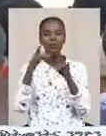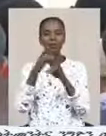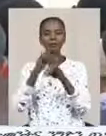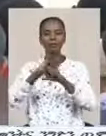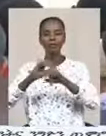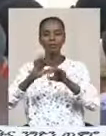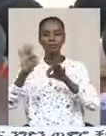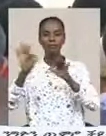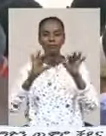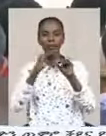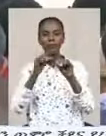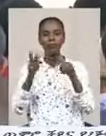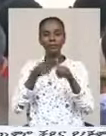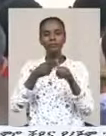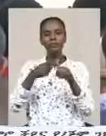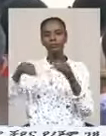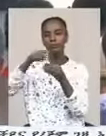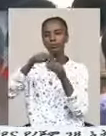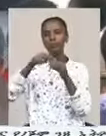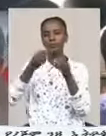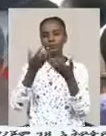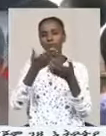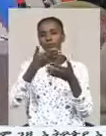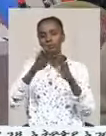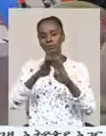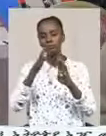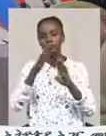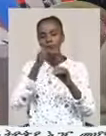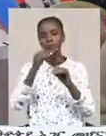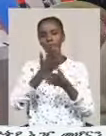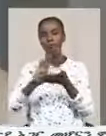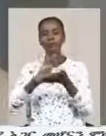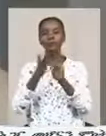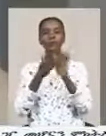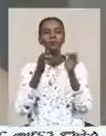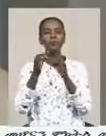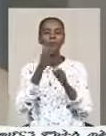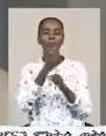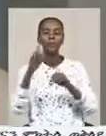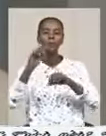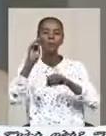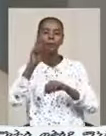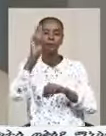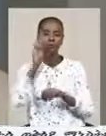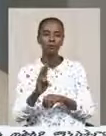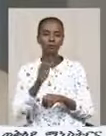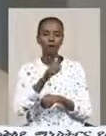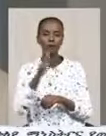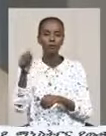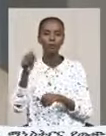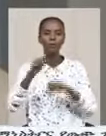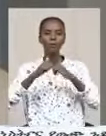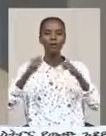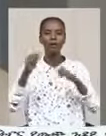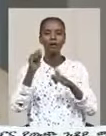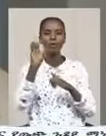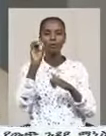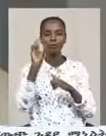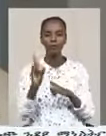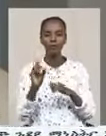ልኬቱ ከመጀመሪያው ዙር ልኬት በተሻለ ብዙ ክፍተቶችን የሚቀርፍ እንደሆነ አስረድተዋል። እያንዳንዱ ማሳ የራሱ የመለያ ኮድ አለው።